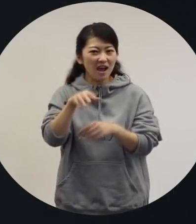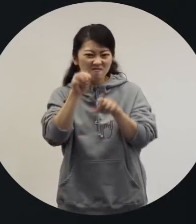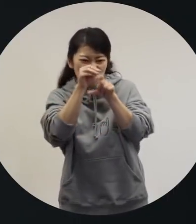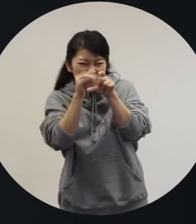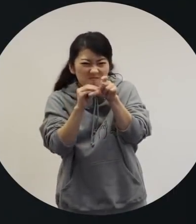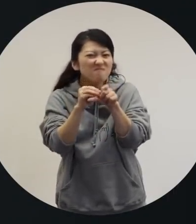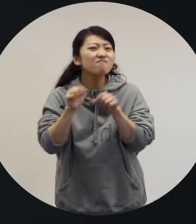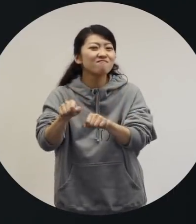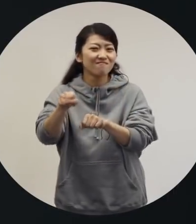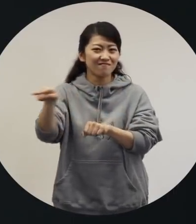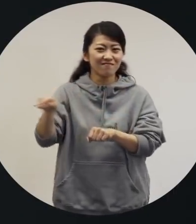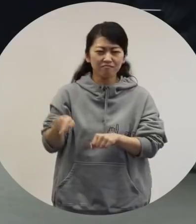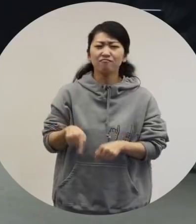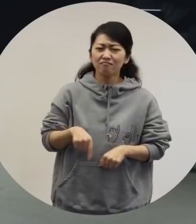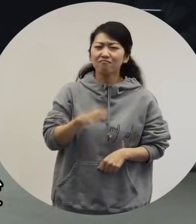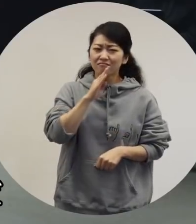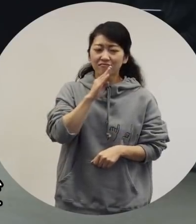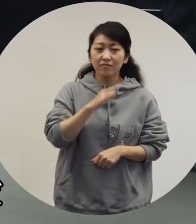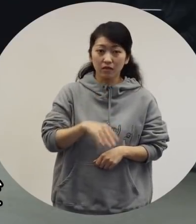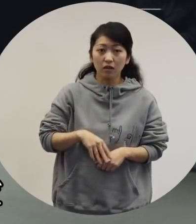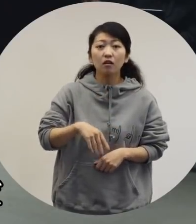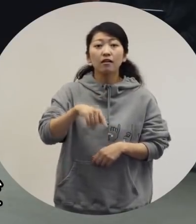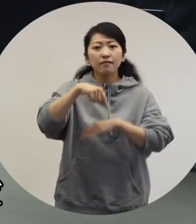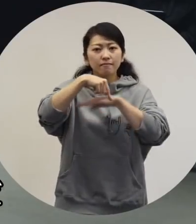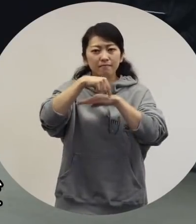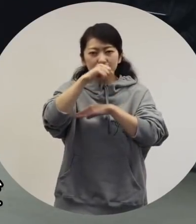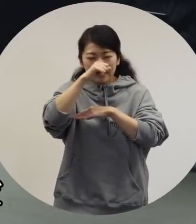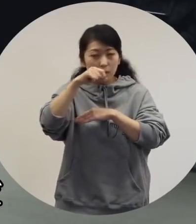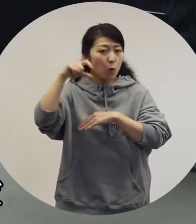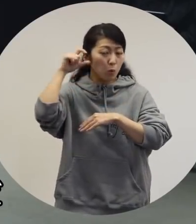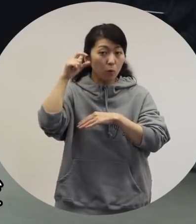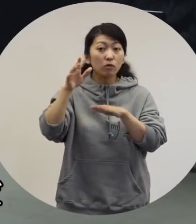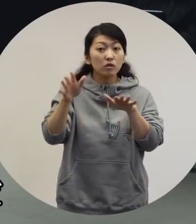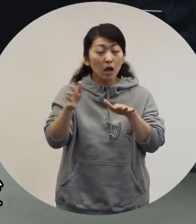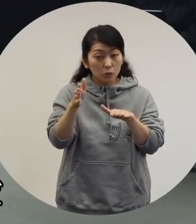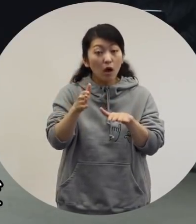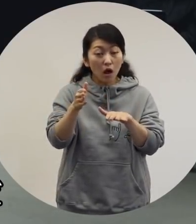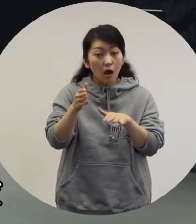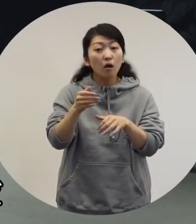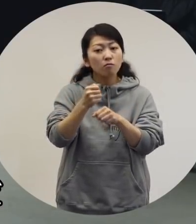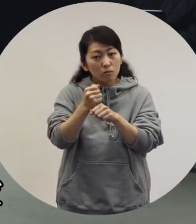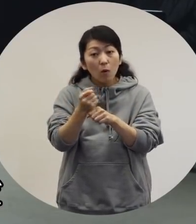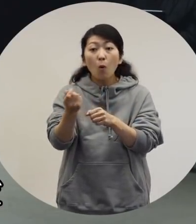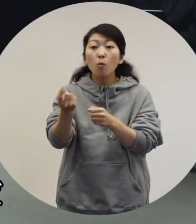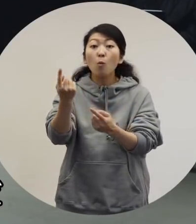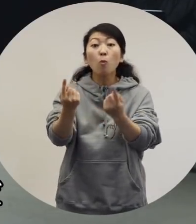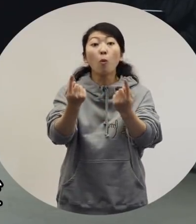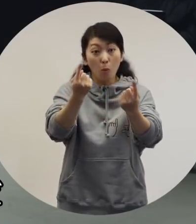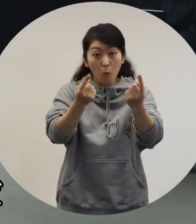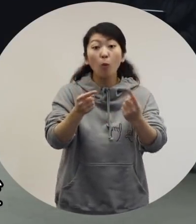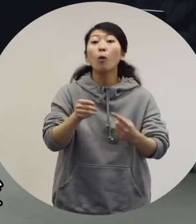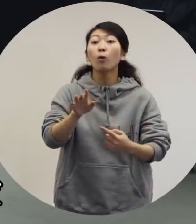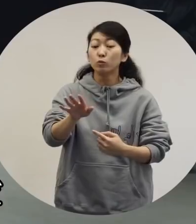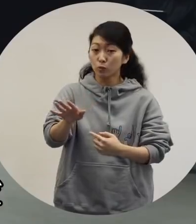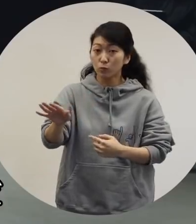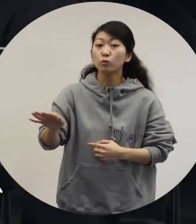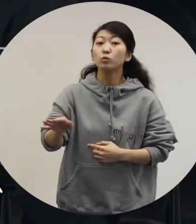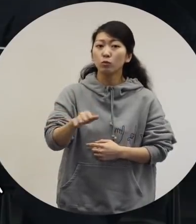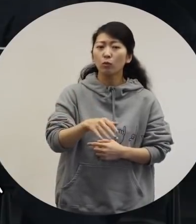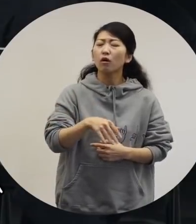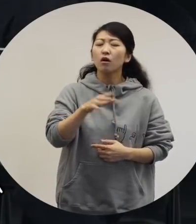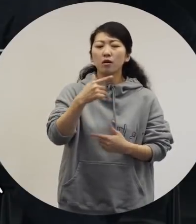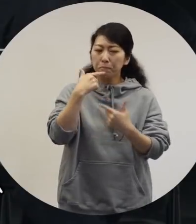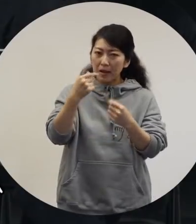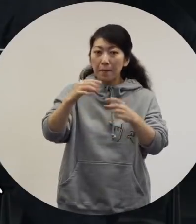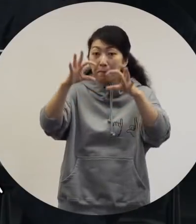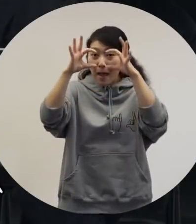コってるかも。 あ、確かに。なんかデザインのいい補聴器もね、最近は近頃ちょっとずつ作ったりとか出てきてますけど、